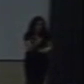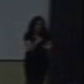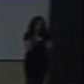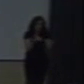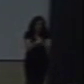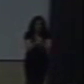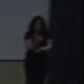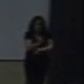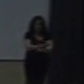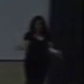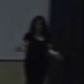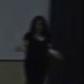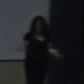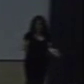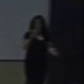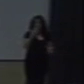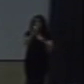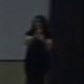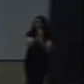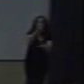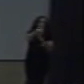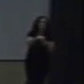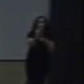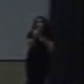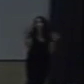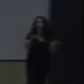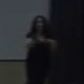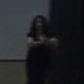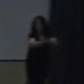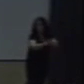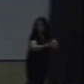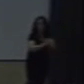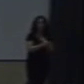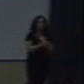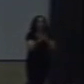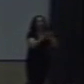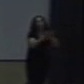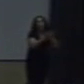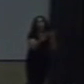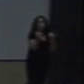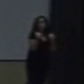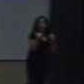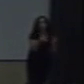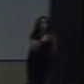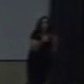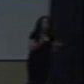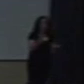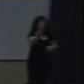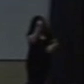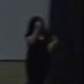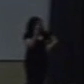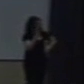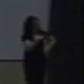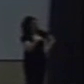les empreses, la indústria i altres coses que no són el nostre negoci i es parla de responsabilitat social, penses, quina